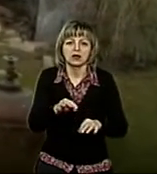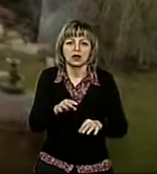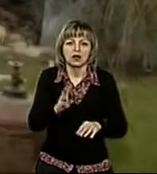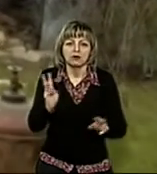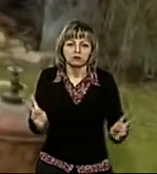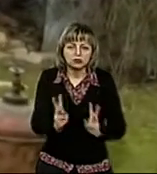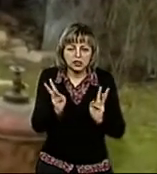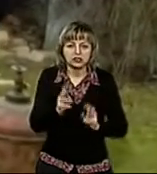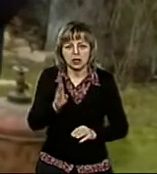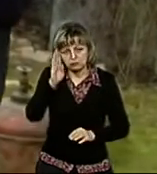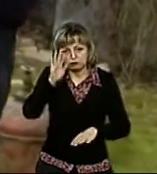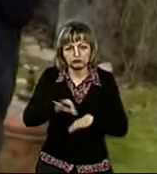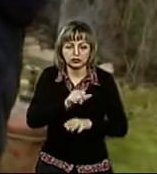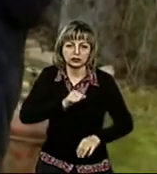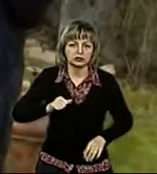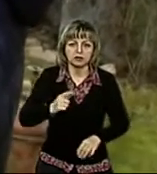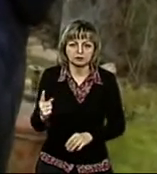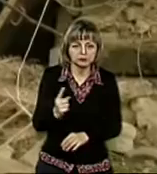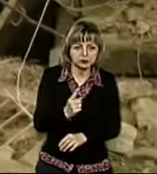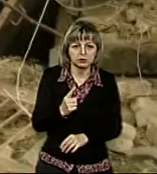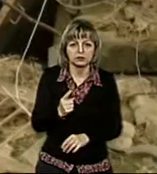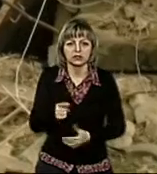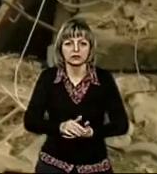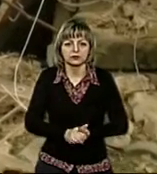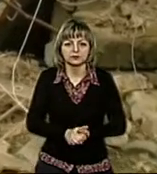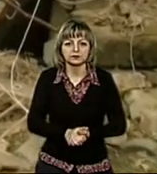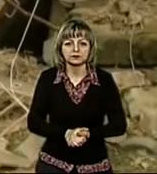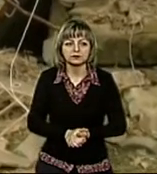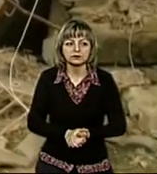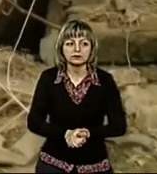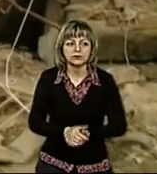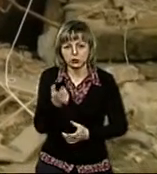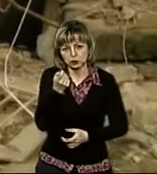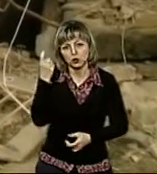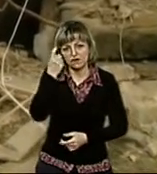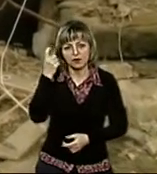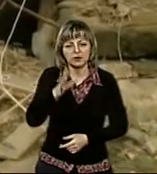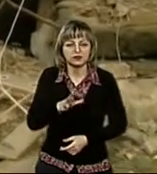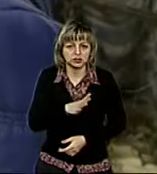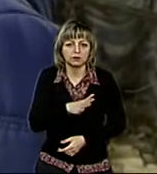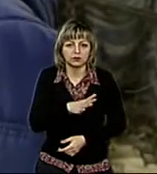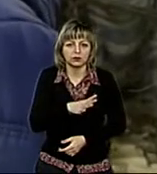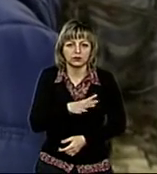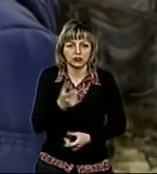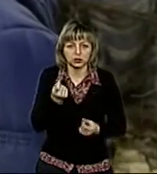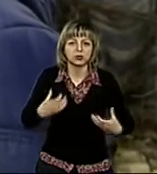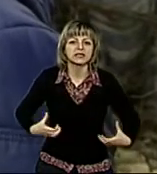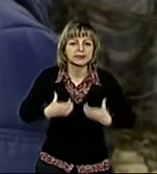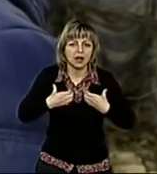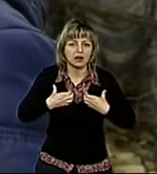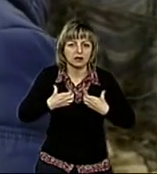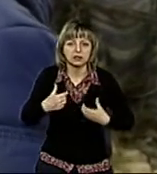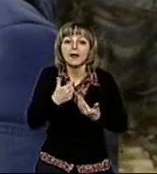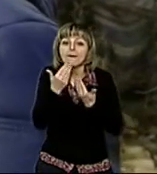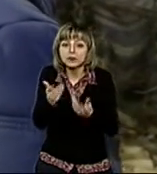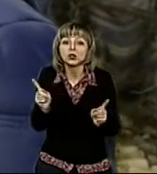Сам? Так. Да. Ну як, вони його там допомогли, але він вже збоку там стояв. Випивши був, і шов, ну, такий зляканий.